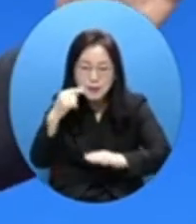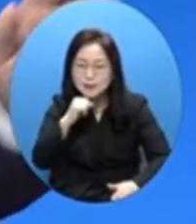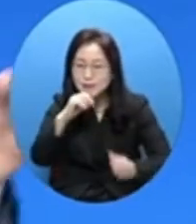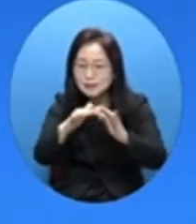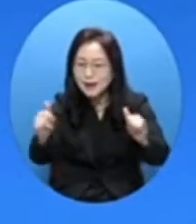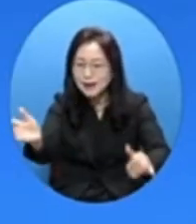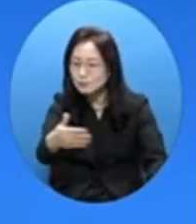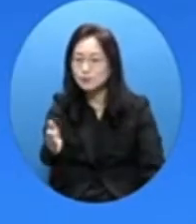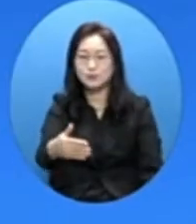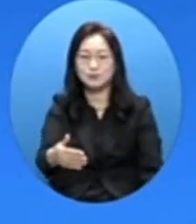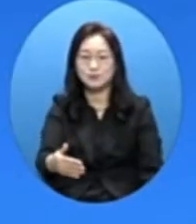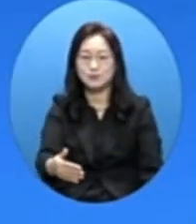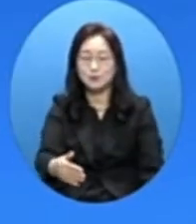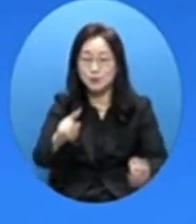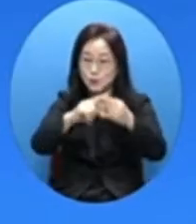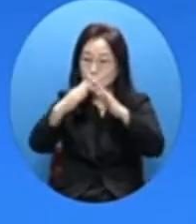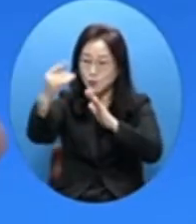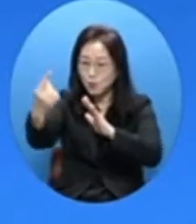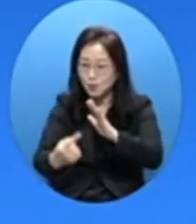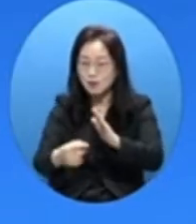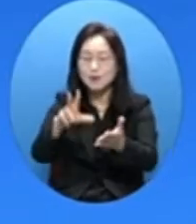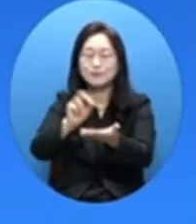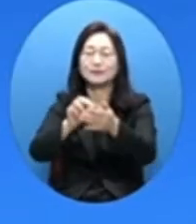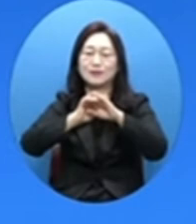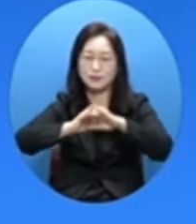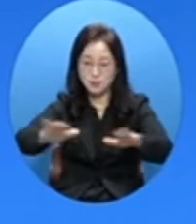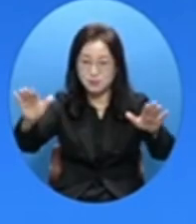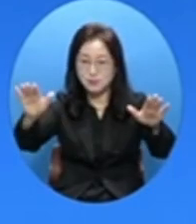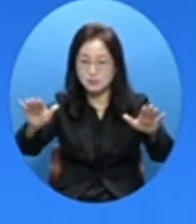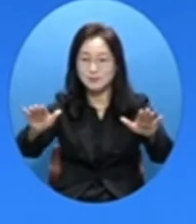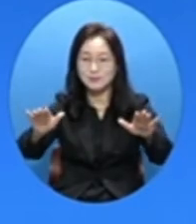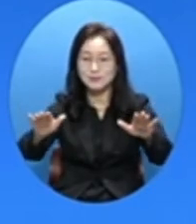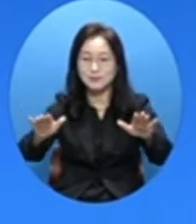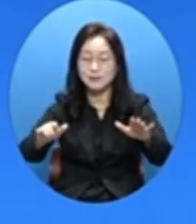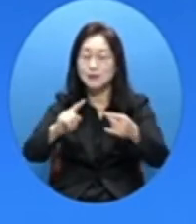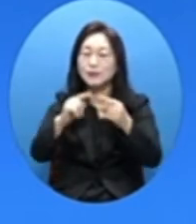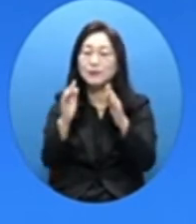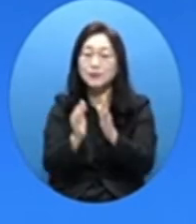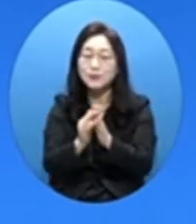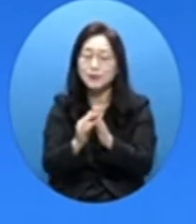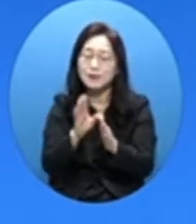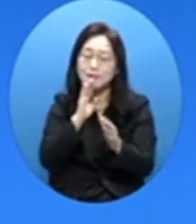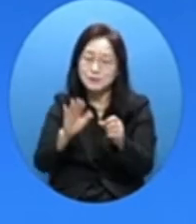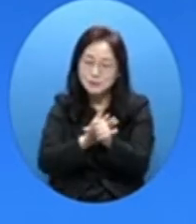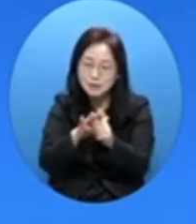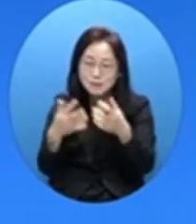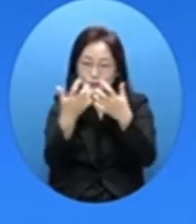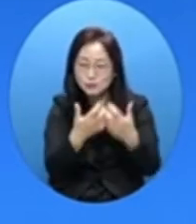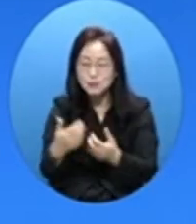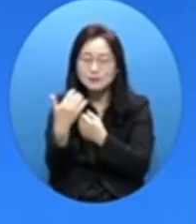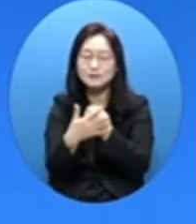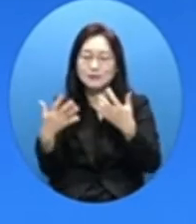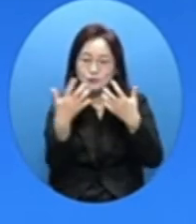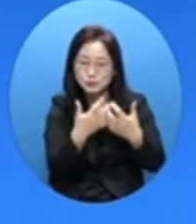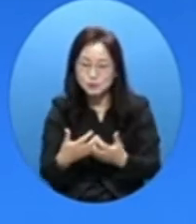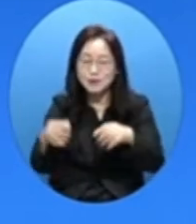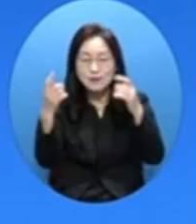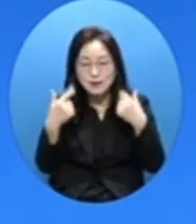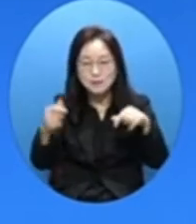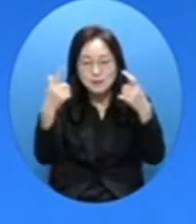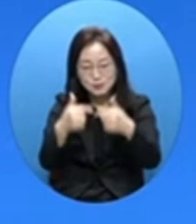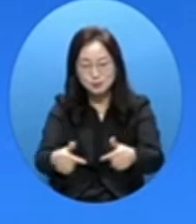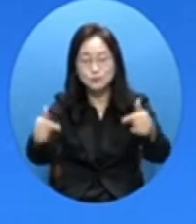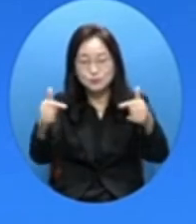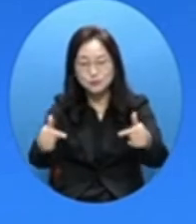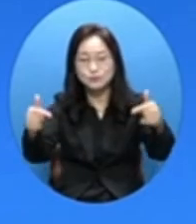사람도 없었습니다. 교회만 오면 모든 문제가 해결되었습니다. 그래서 교회는 사랑이 충만하고 은혜가 충만해서 날마다 부흥하고